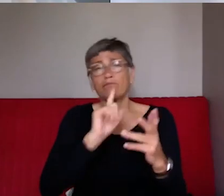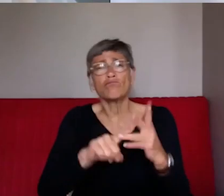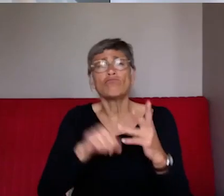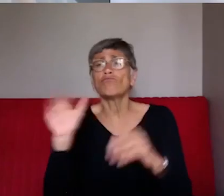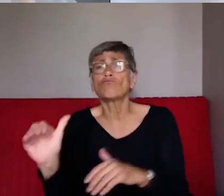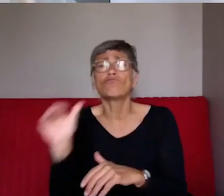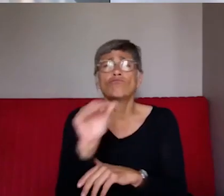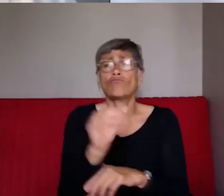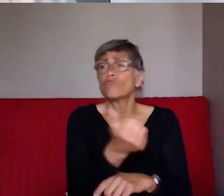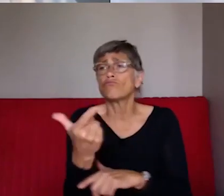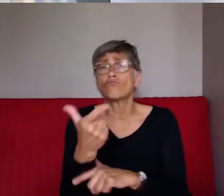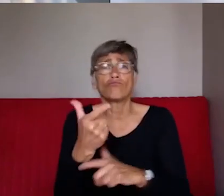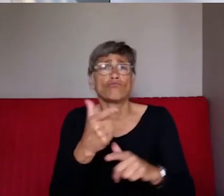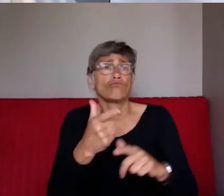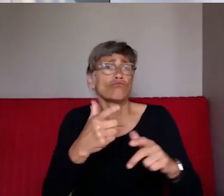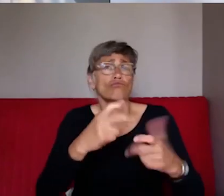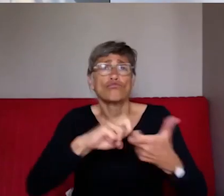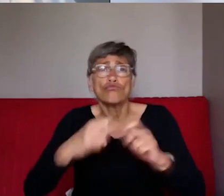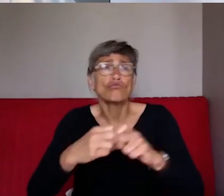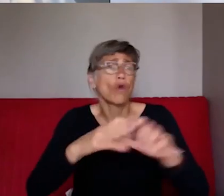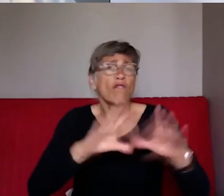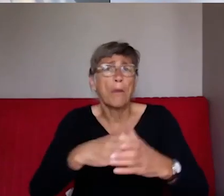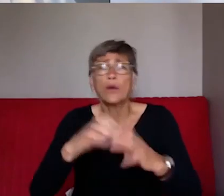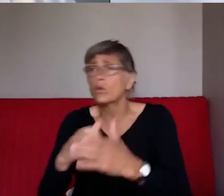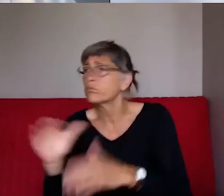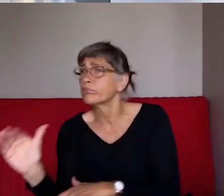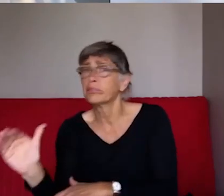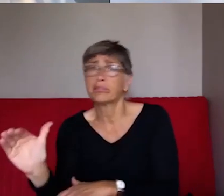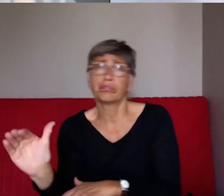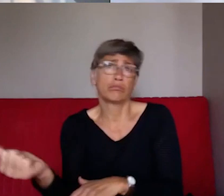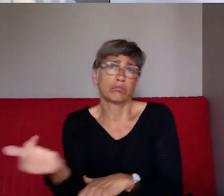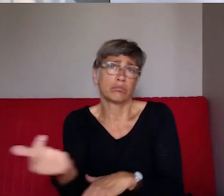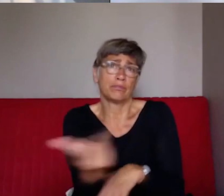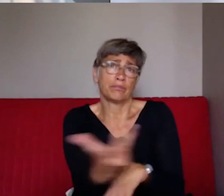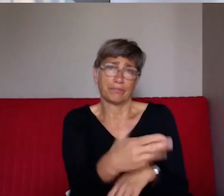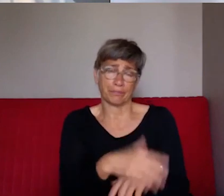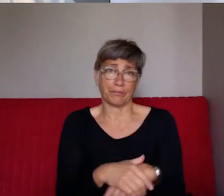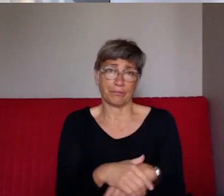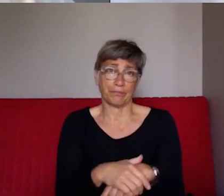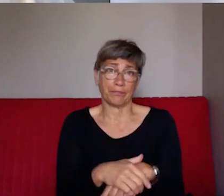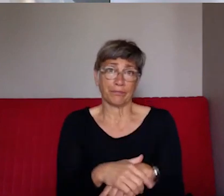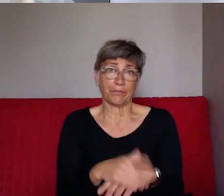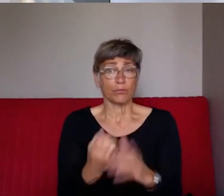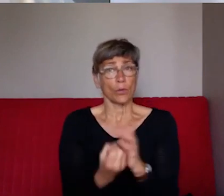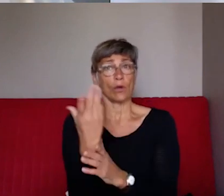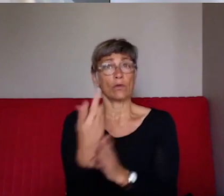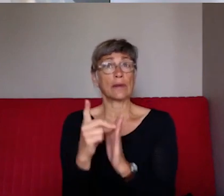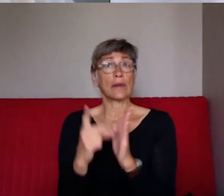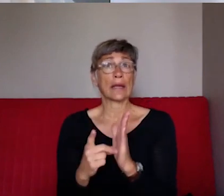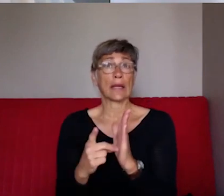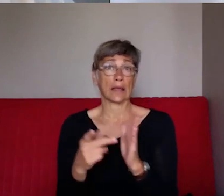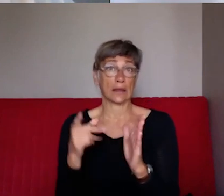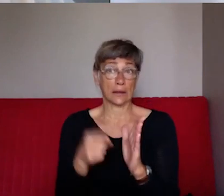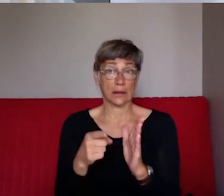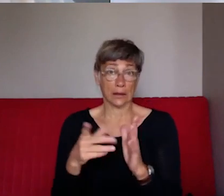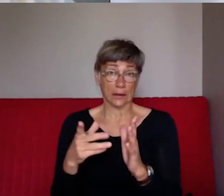d'organismes de formation, hein, on peut, voilà... C'est dans le nouveau décret d'ailleurs, la formation est prise en